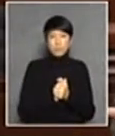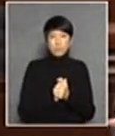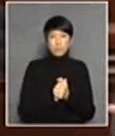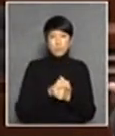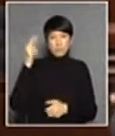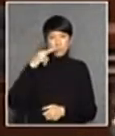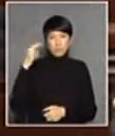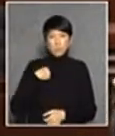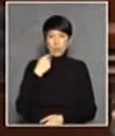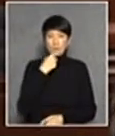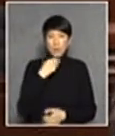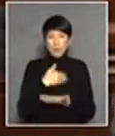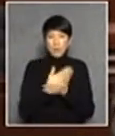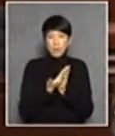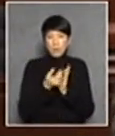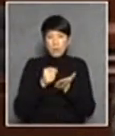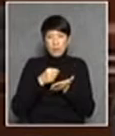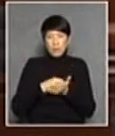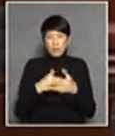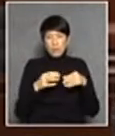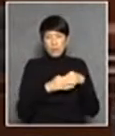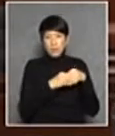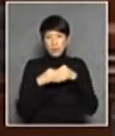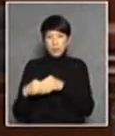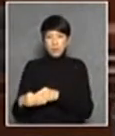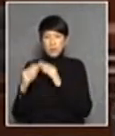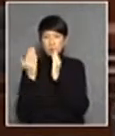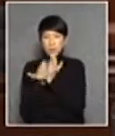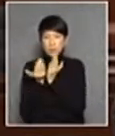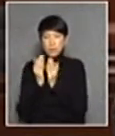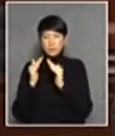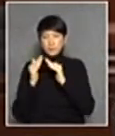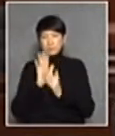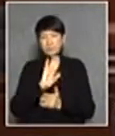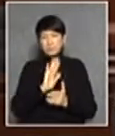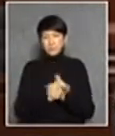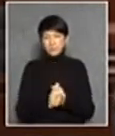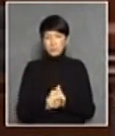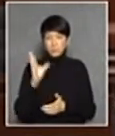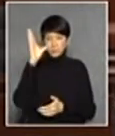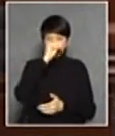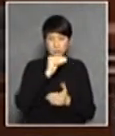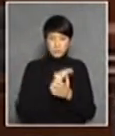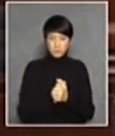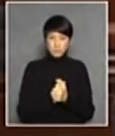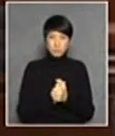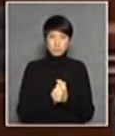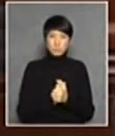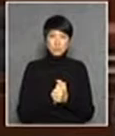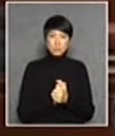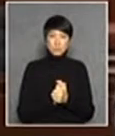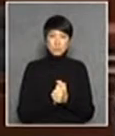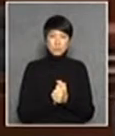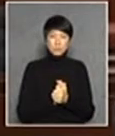我覺得就係任何功課唔應該帶翻屋企嘅，咁就即係夜晚嗱。當然另一個香港問題冇得親